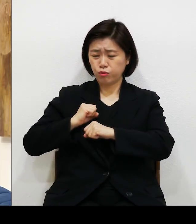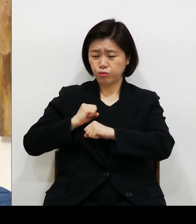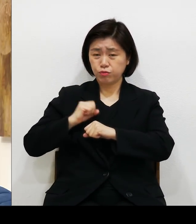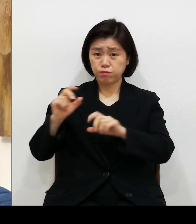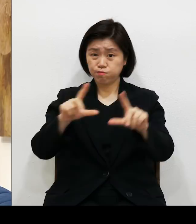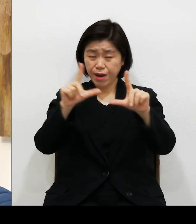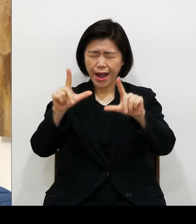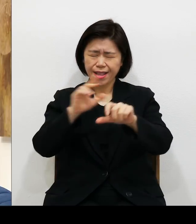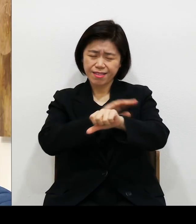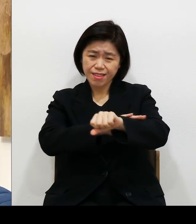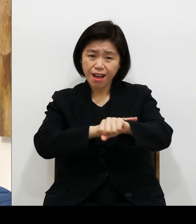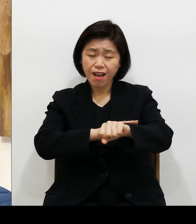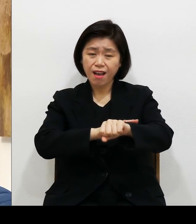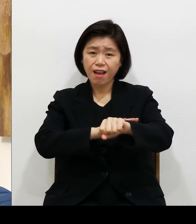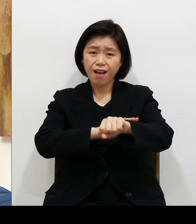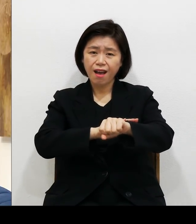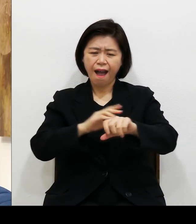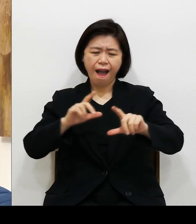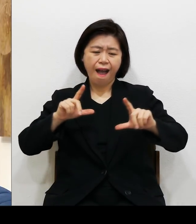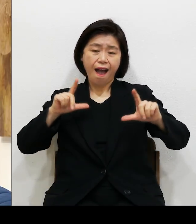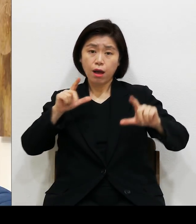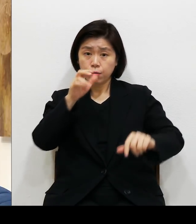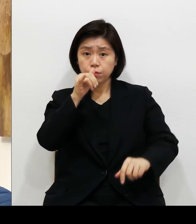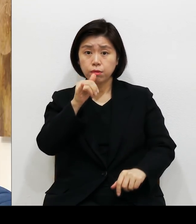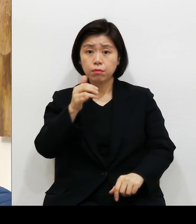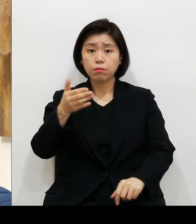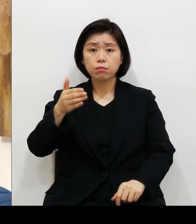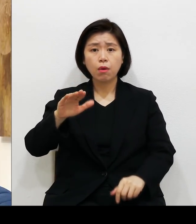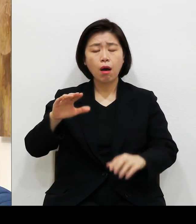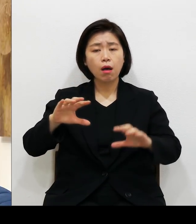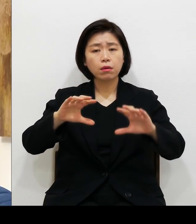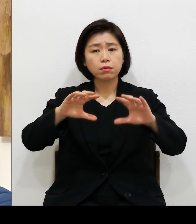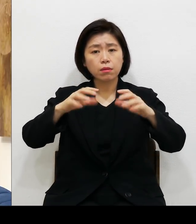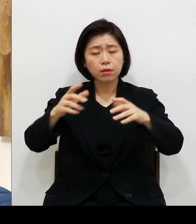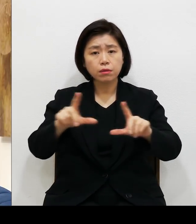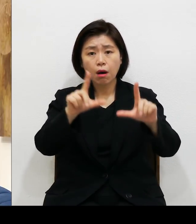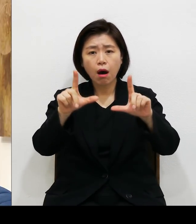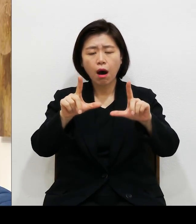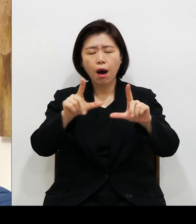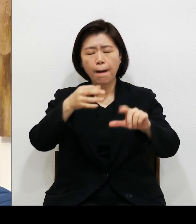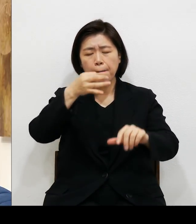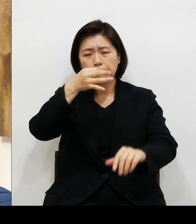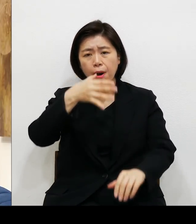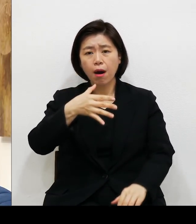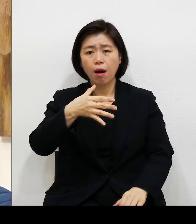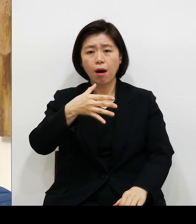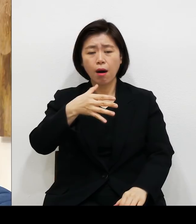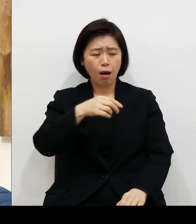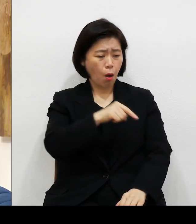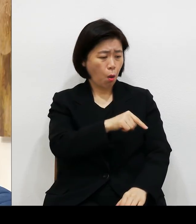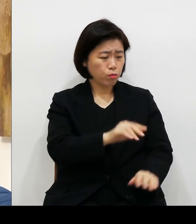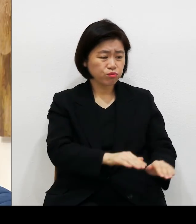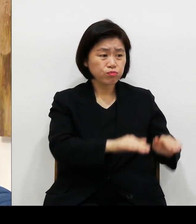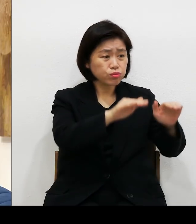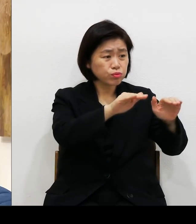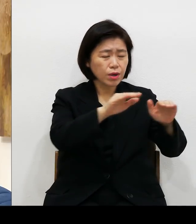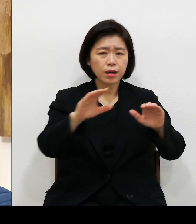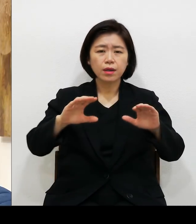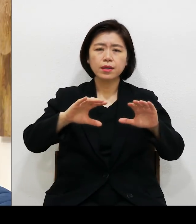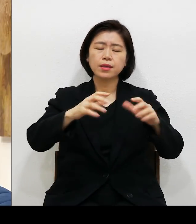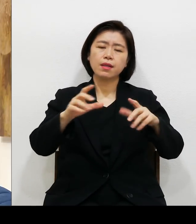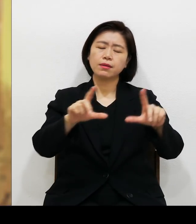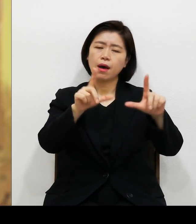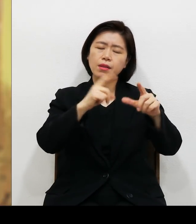강하다라고 자부해왔던 나도 이렇게 힘든 세상인데 이 조그만한 애기한테는 얼마나 힘들까 막 이런 생각이